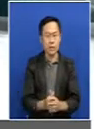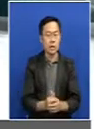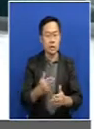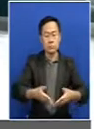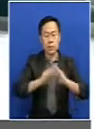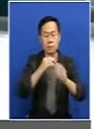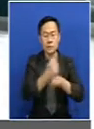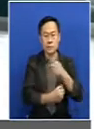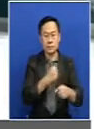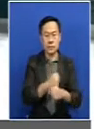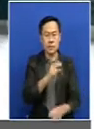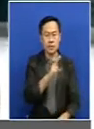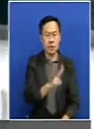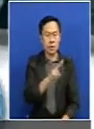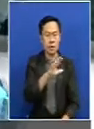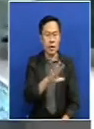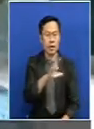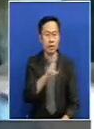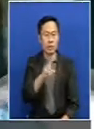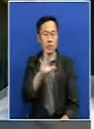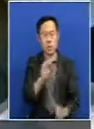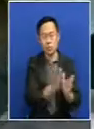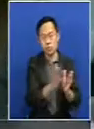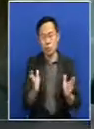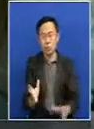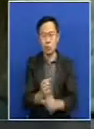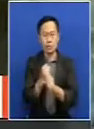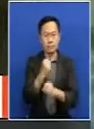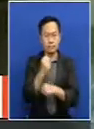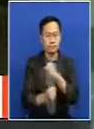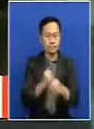ะก็ก่อตั้งมาตั้งแต่ปี2529จนถึงตอนนี้ก็เป็นเวลา30ปีแล้วค่ะ